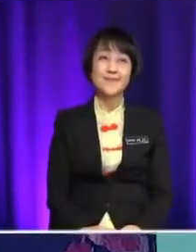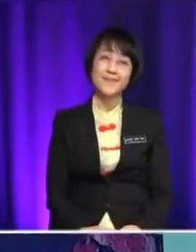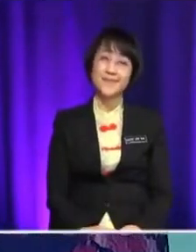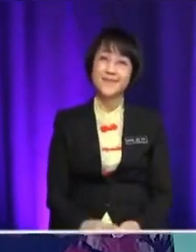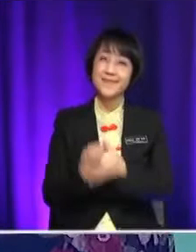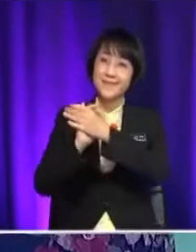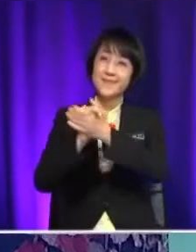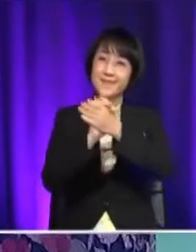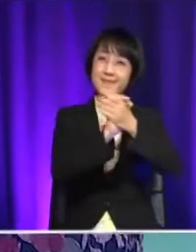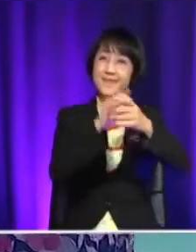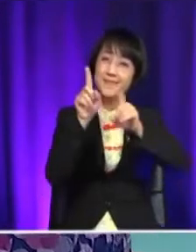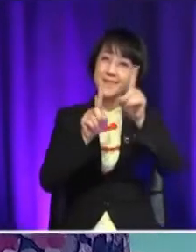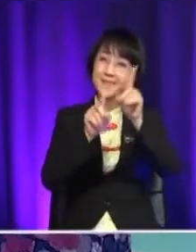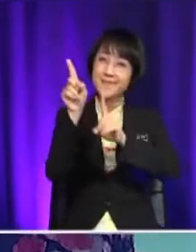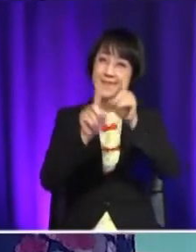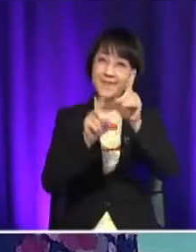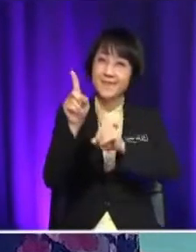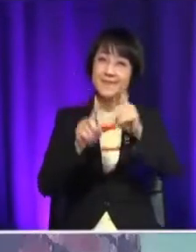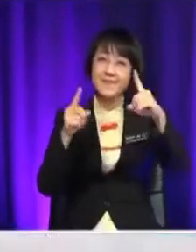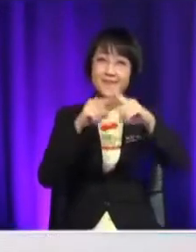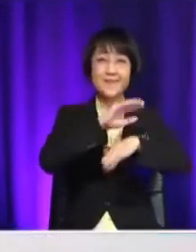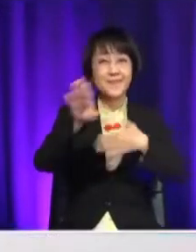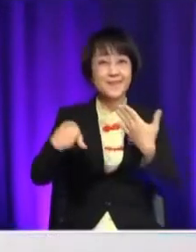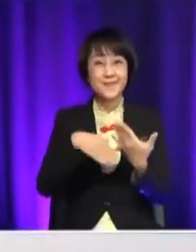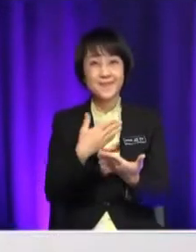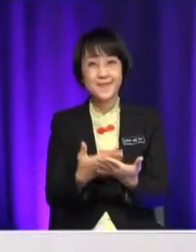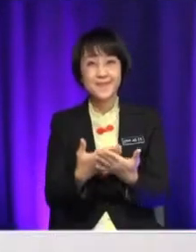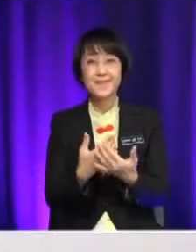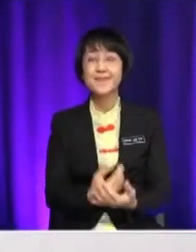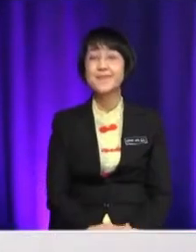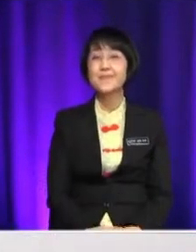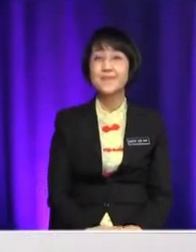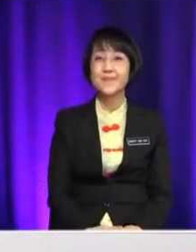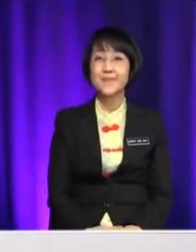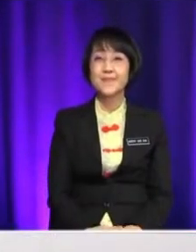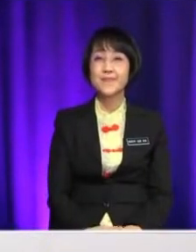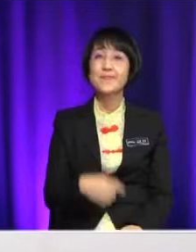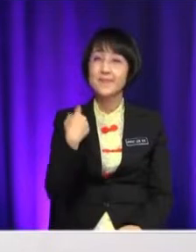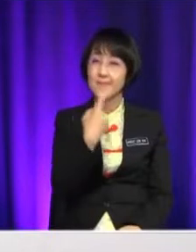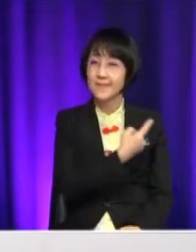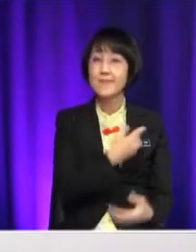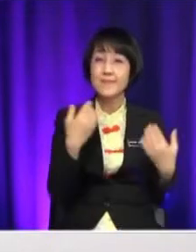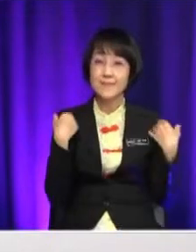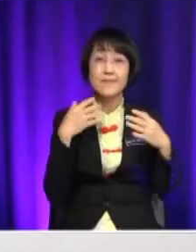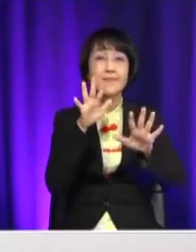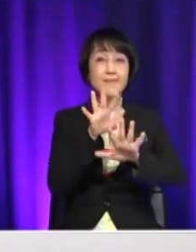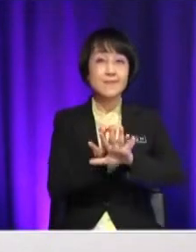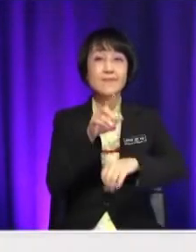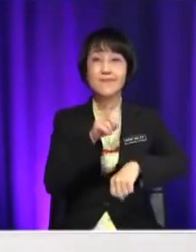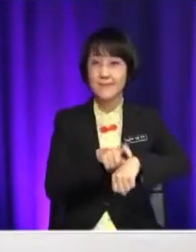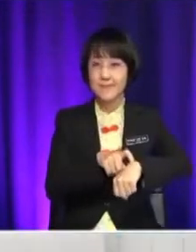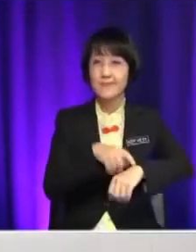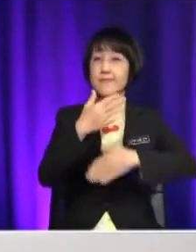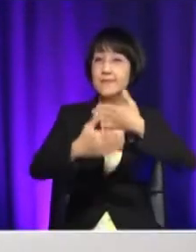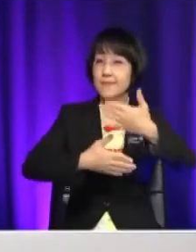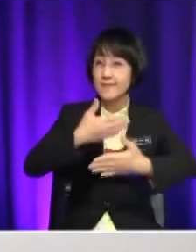bintang ni sebenarnya kan. Tahniah kepada kesemuanya sekali ya, insyaAllah. Kita ada banyak masa sebenarnya. Ini adalah proses